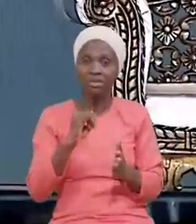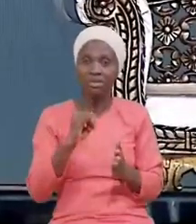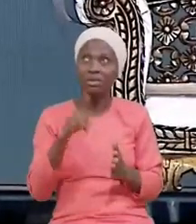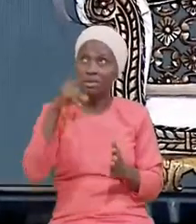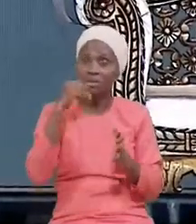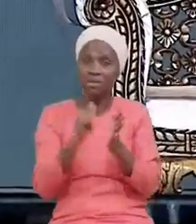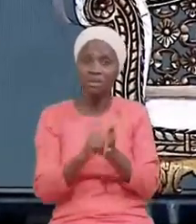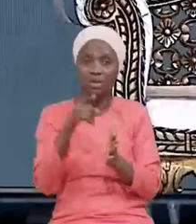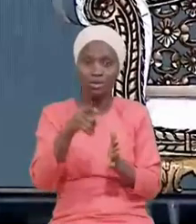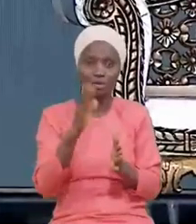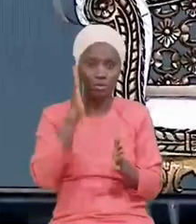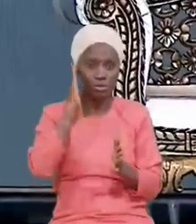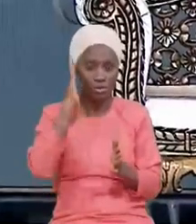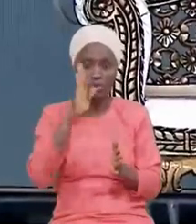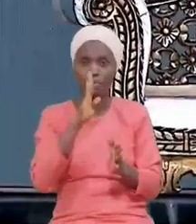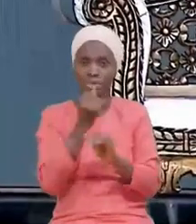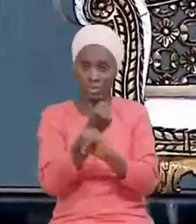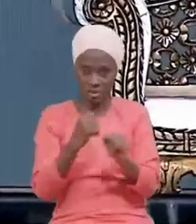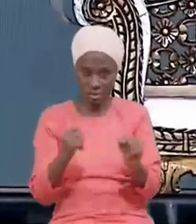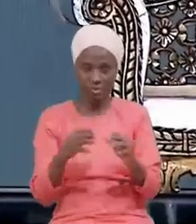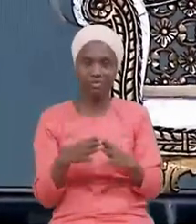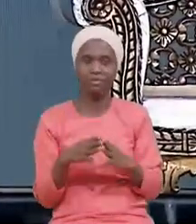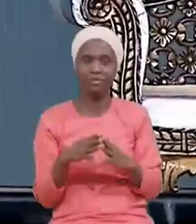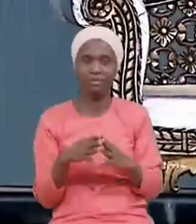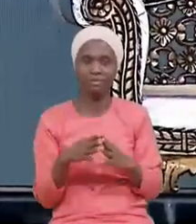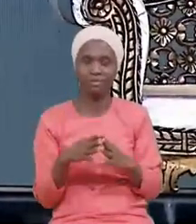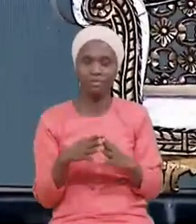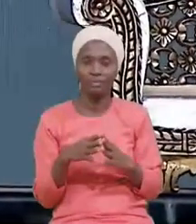il dit que tu seras sauvé.